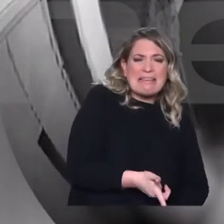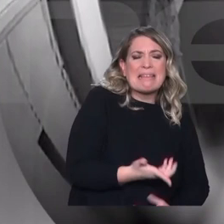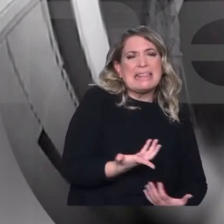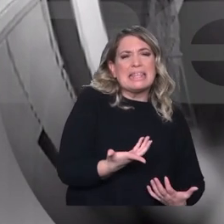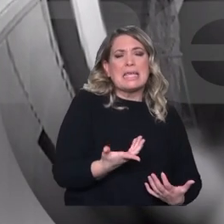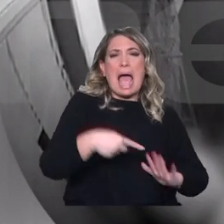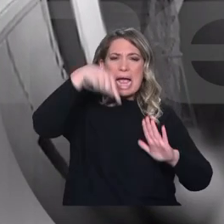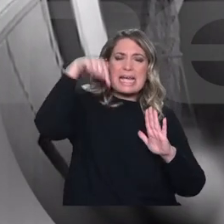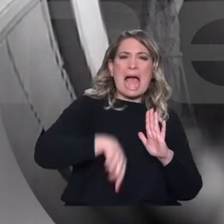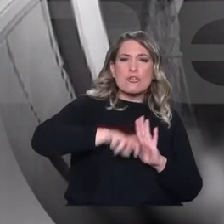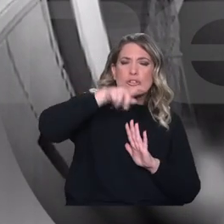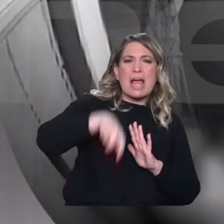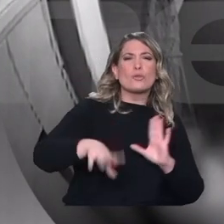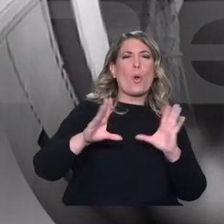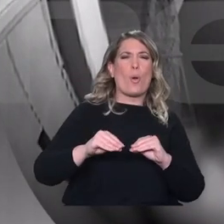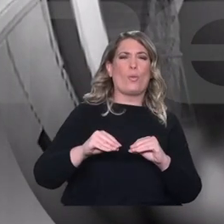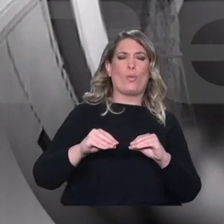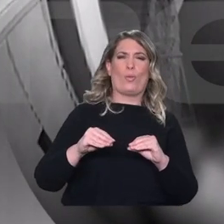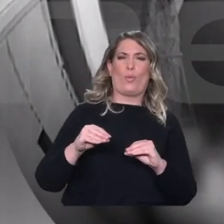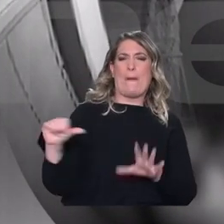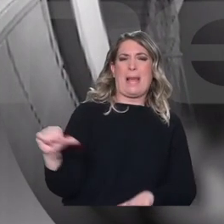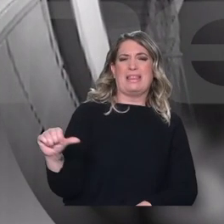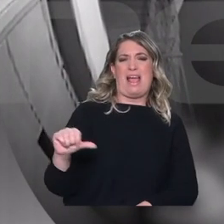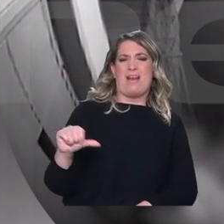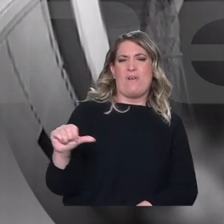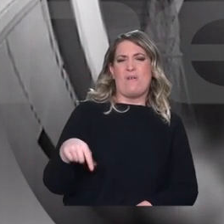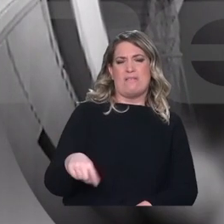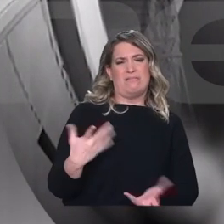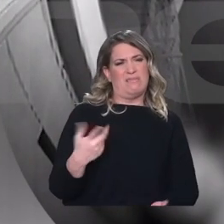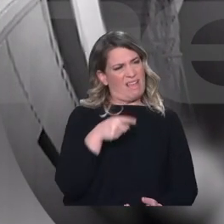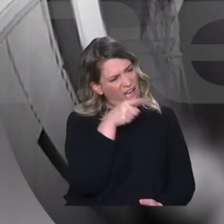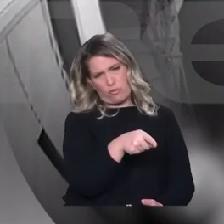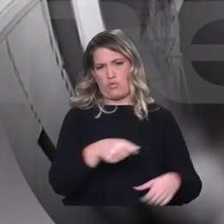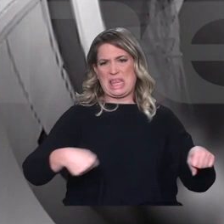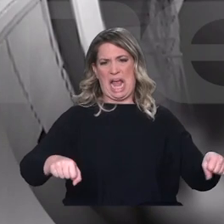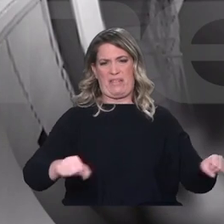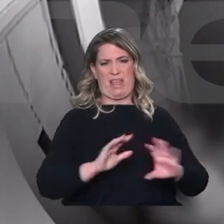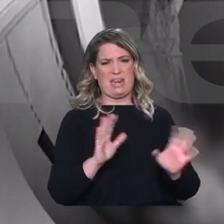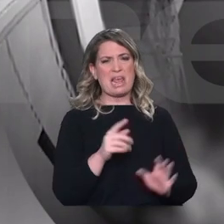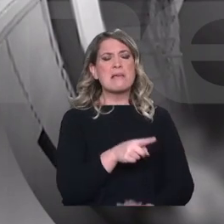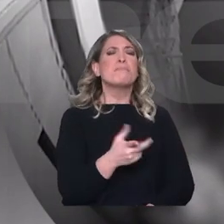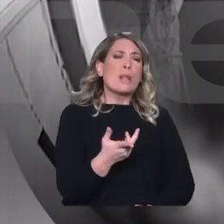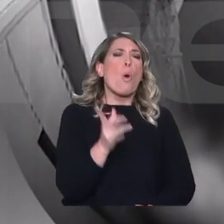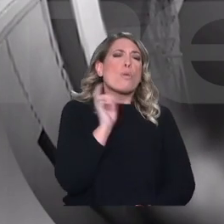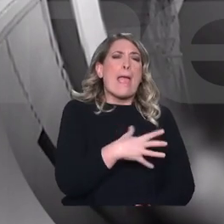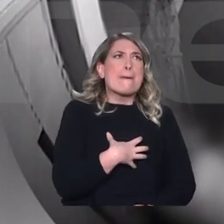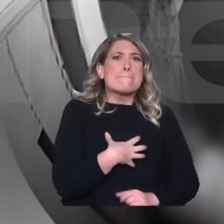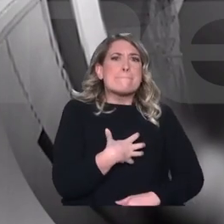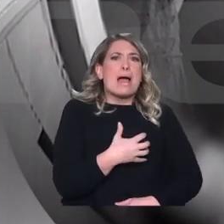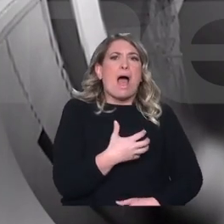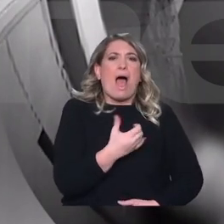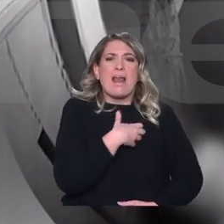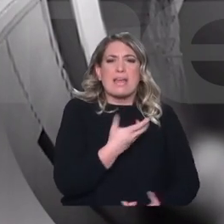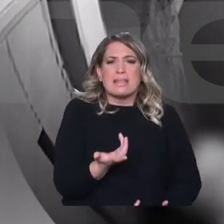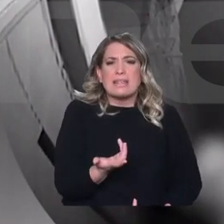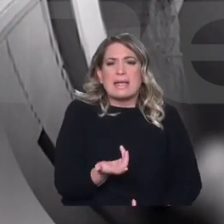στο Λεβιτοστάσιο, το κάναν τουαλέτα. Καταλάβαμε ότι είναι από διανομέα. Προφανώς έκανε την ανάγκη του, ας πούμε. Ο ιδιοκτήτης είπε